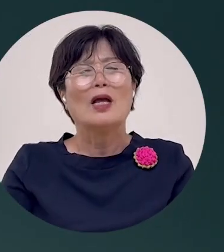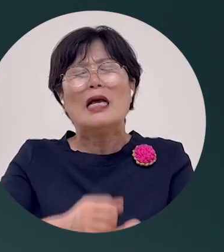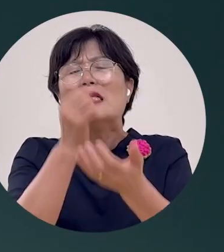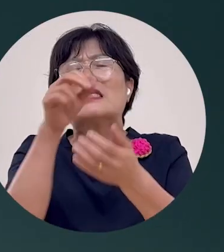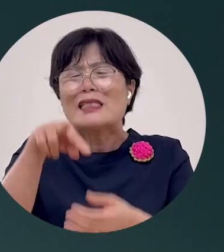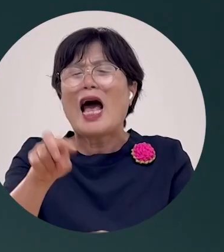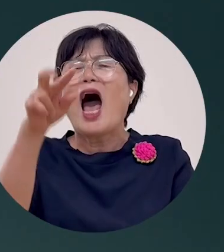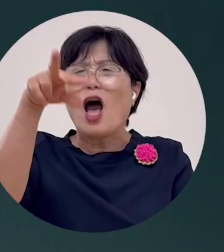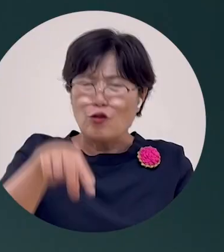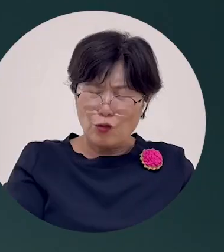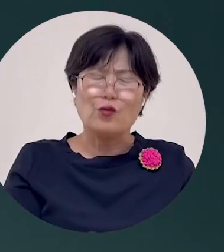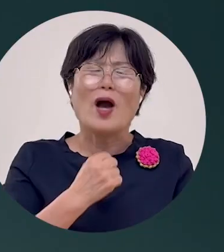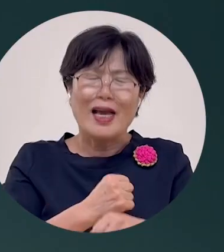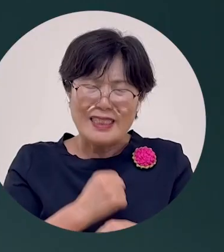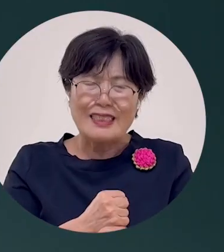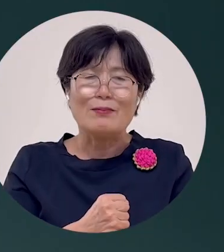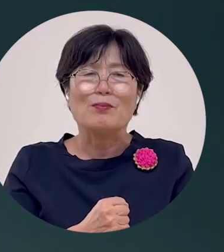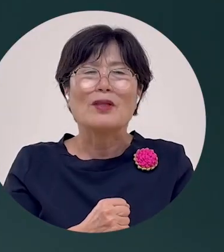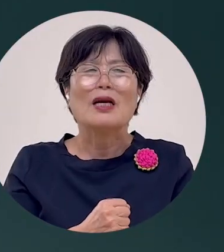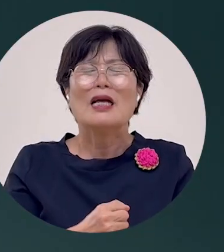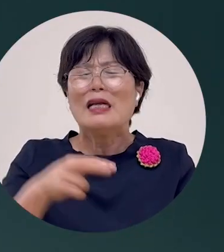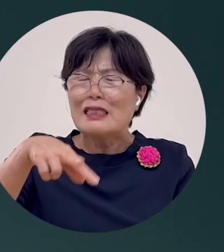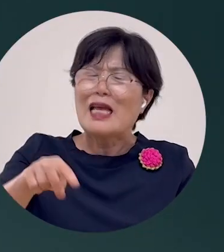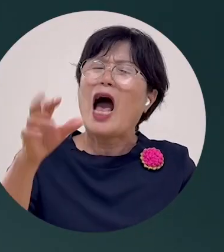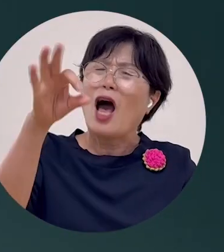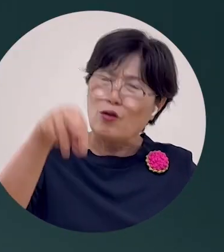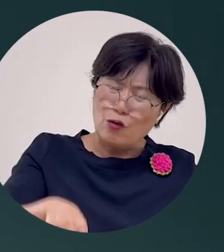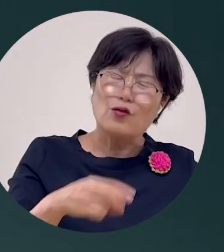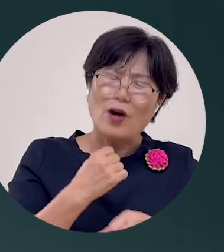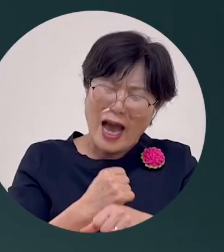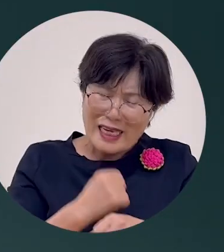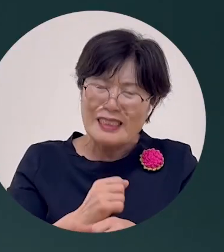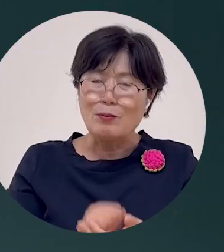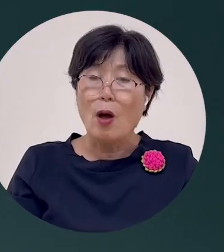사유하심. 이 사유하심이라는